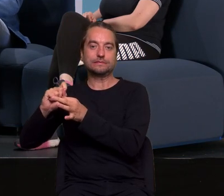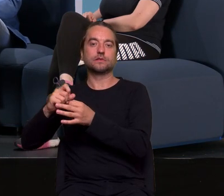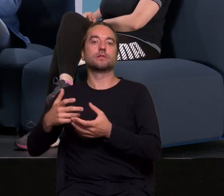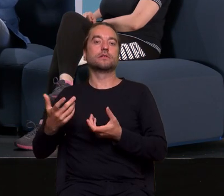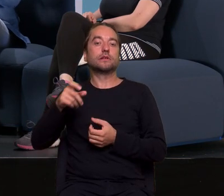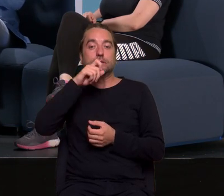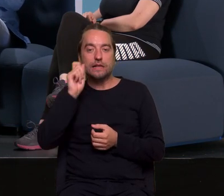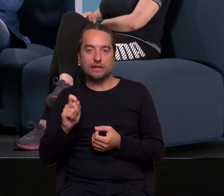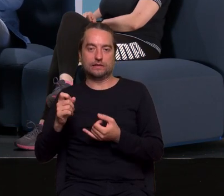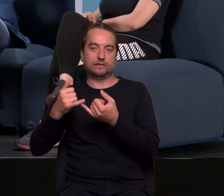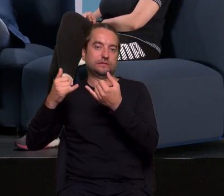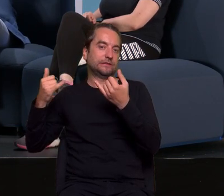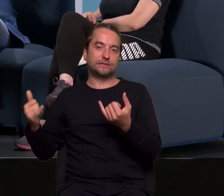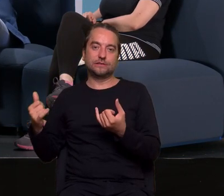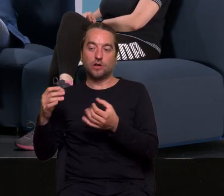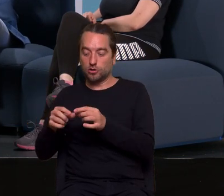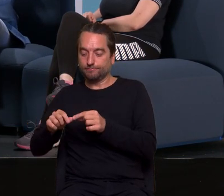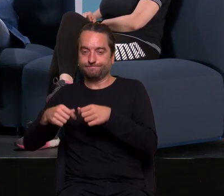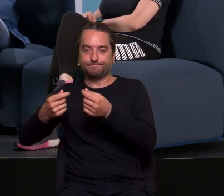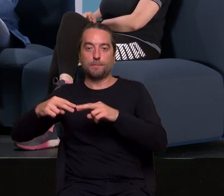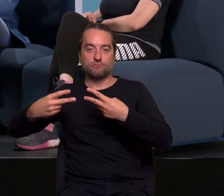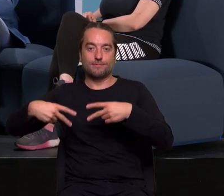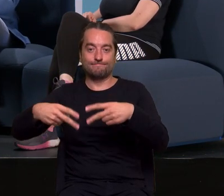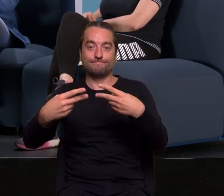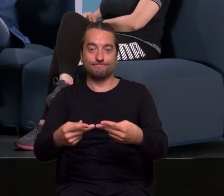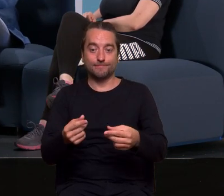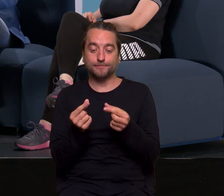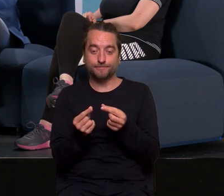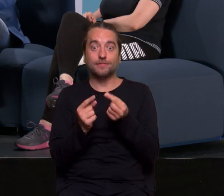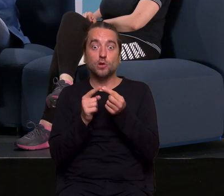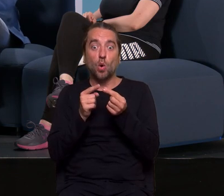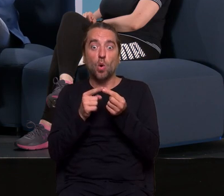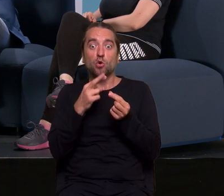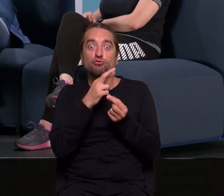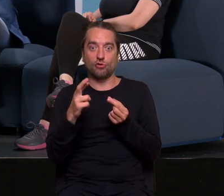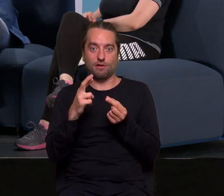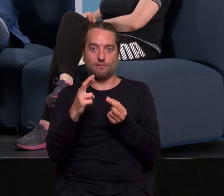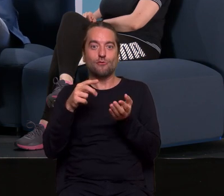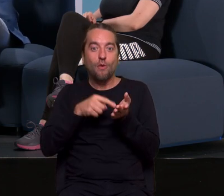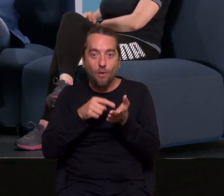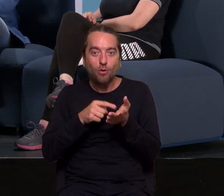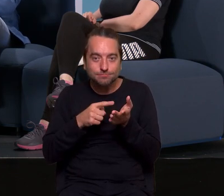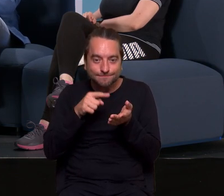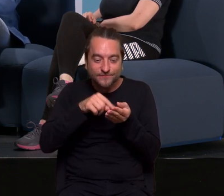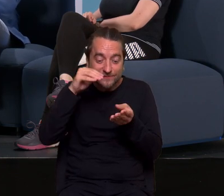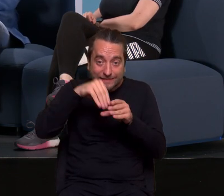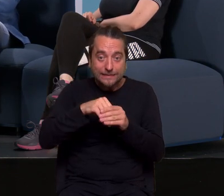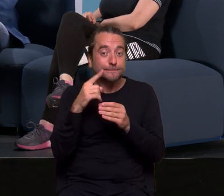kogoś, kto został. Oni często go zachowywali i przekazywali sobie bo to była jakaś rzecz, która była nośnikiem tej